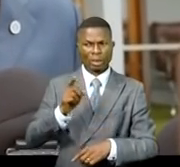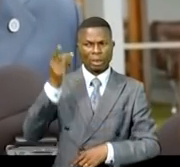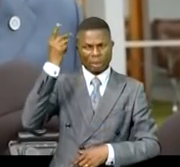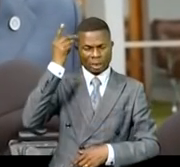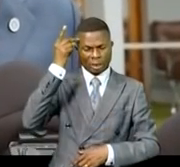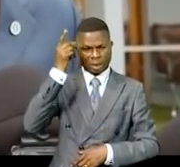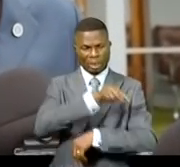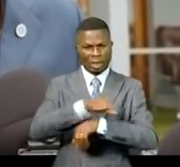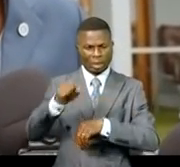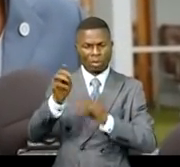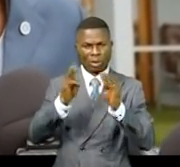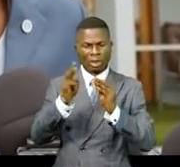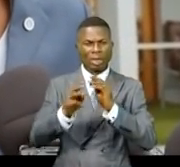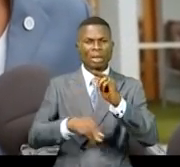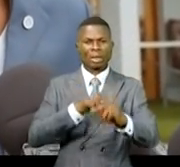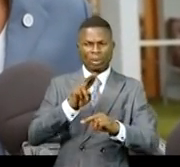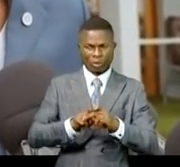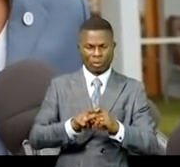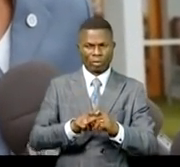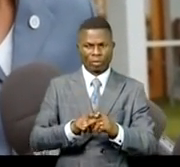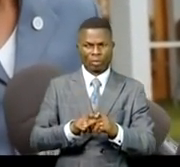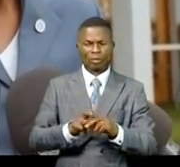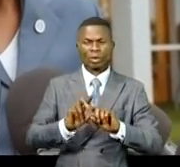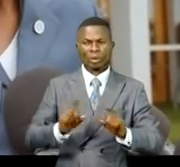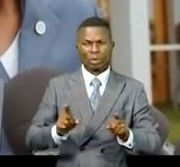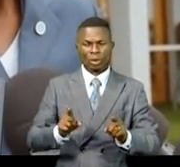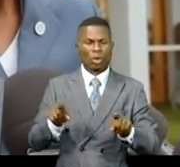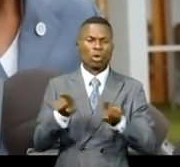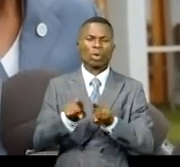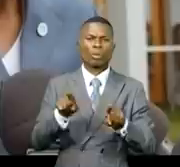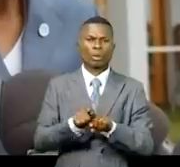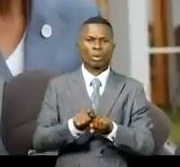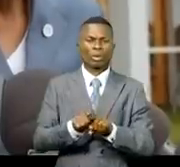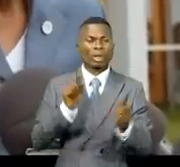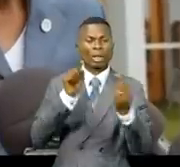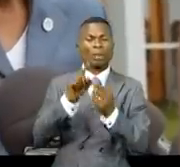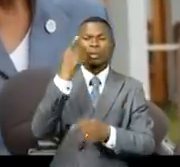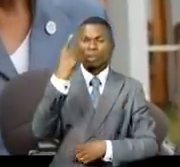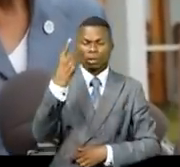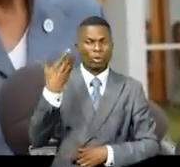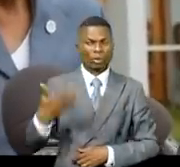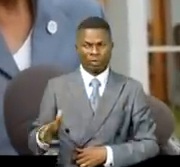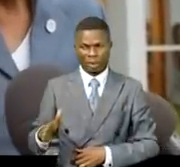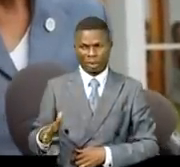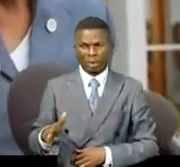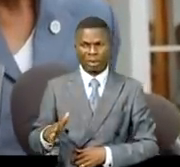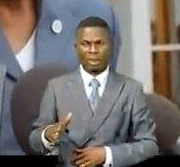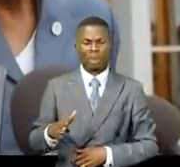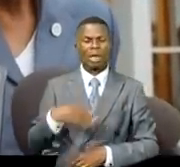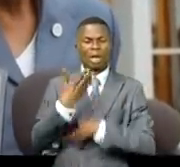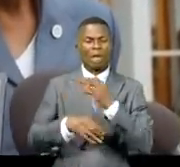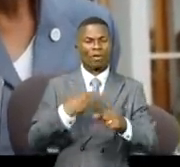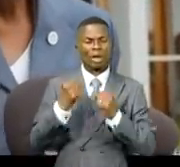du bureau de l'Assemblée nationale, n'ont que comme seul objectif de pouvoir faire en sorte